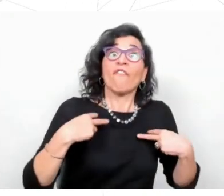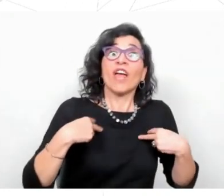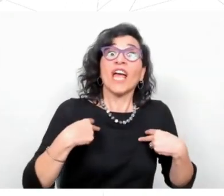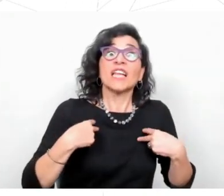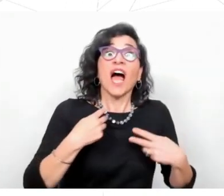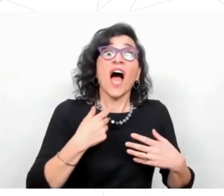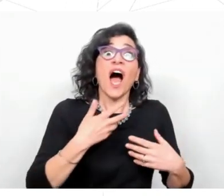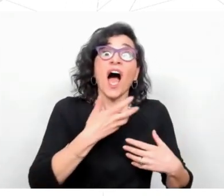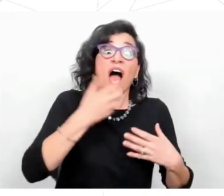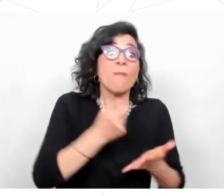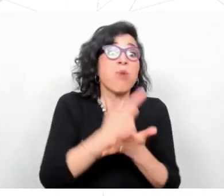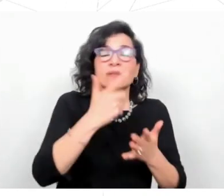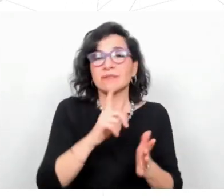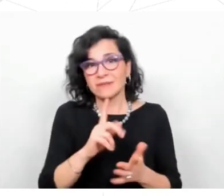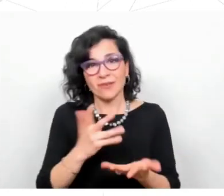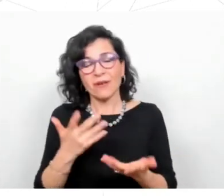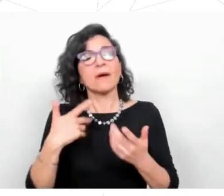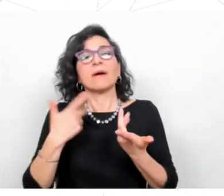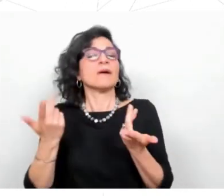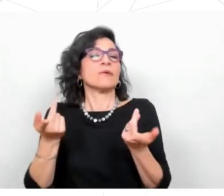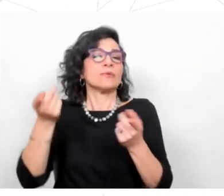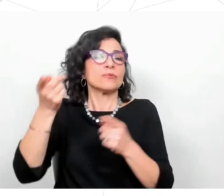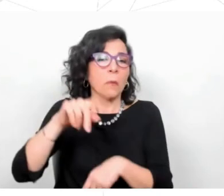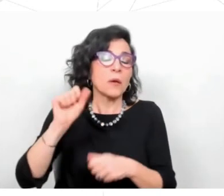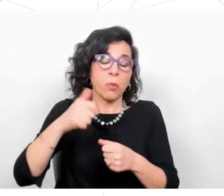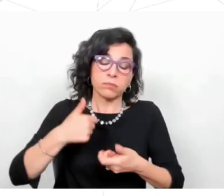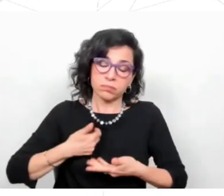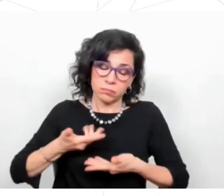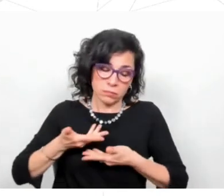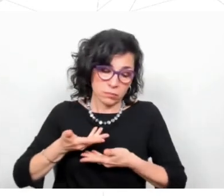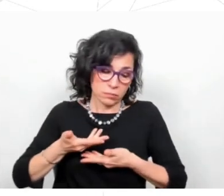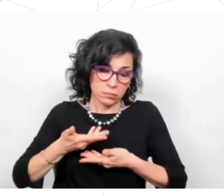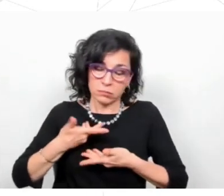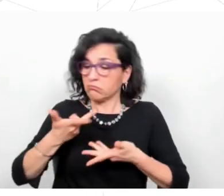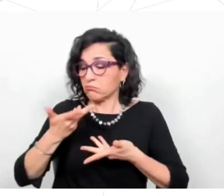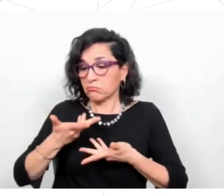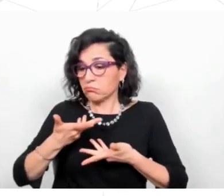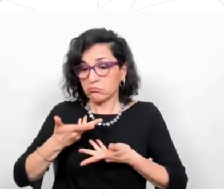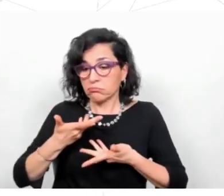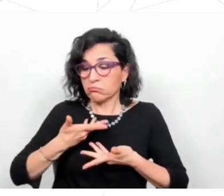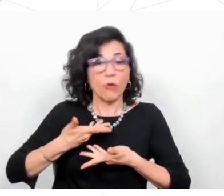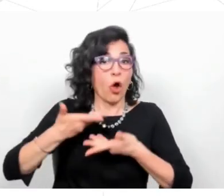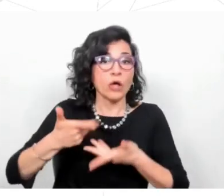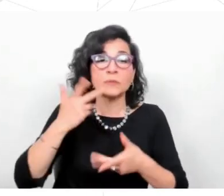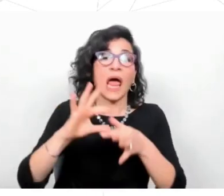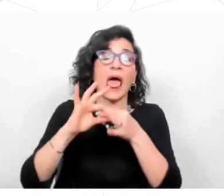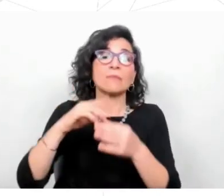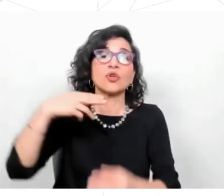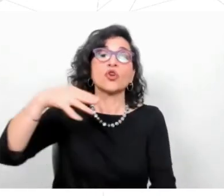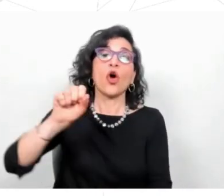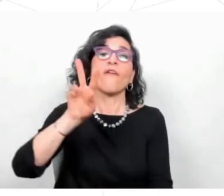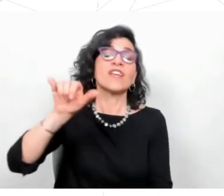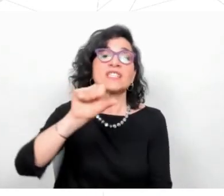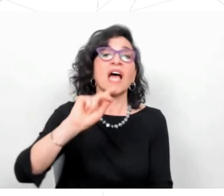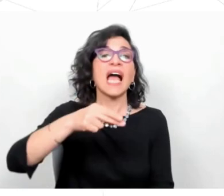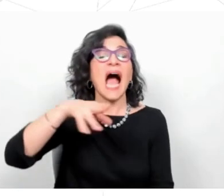Infatti domani, esattamente come l'anno scorso, avremo ospiti gli amici di Novice Games e